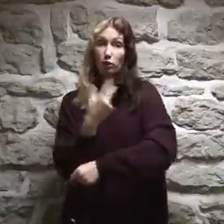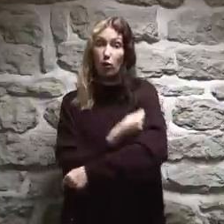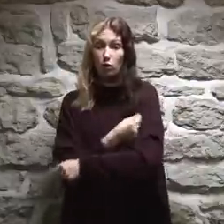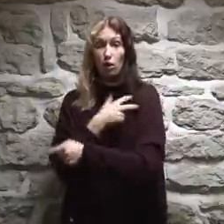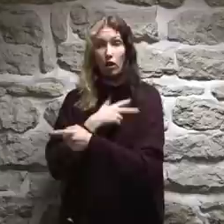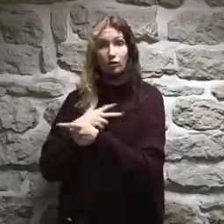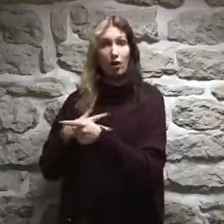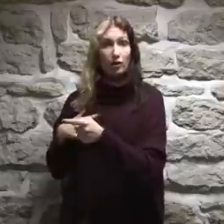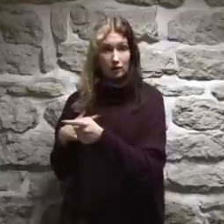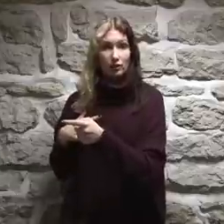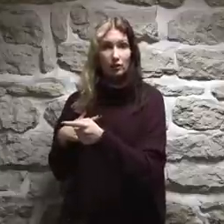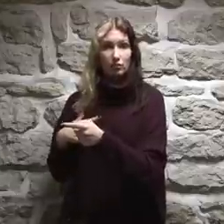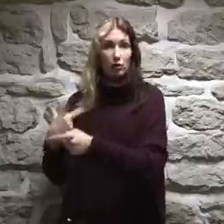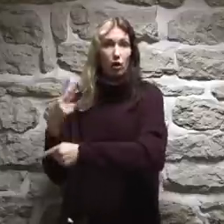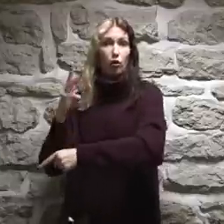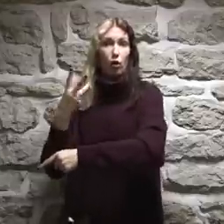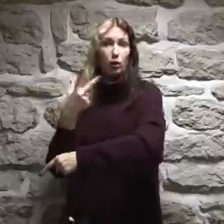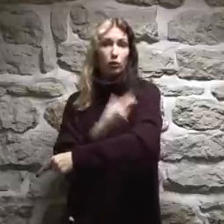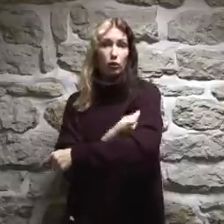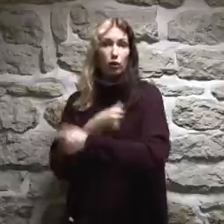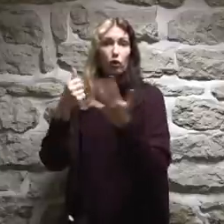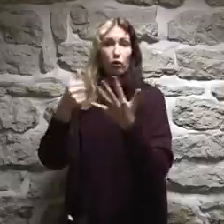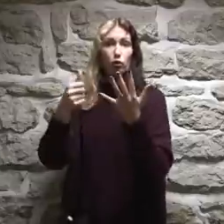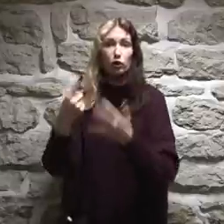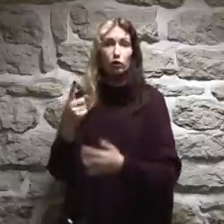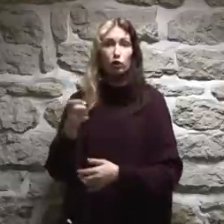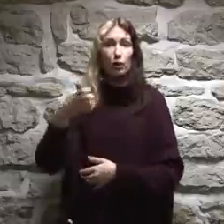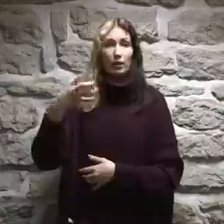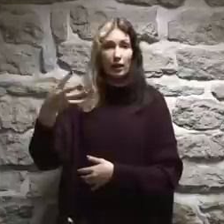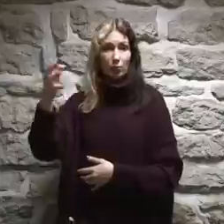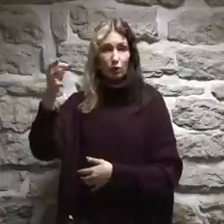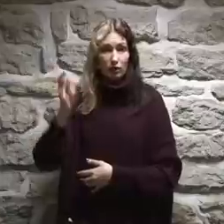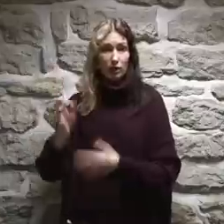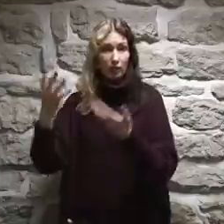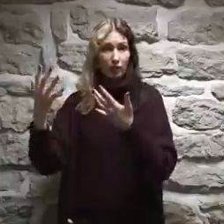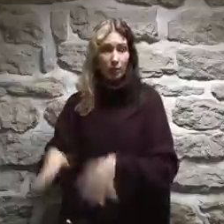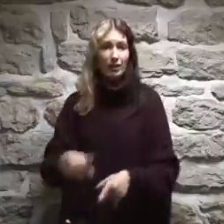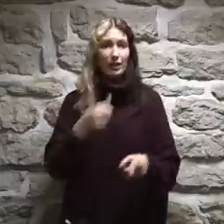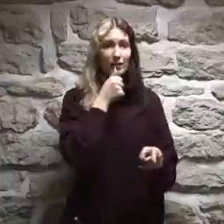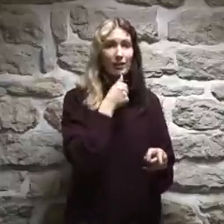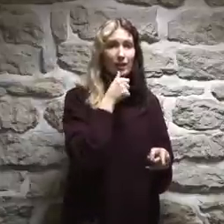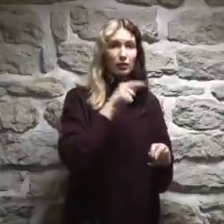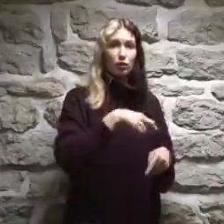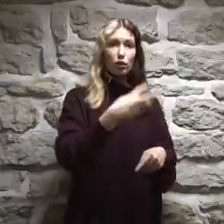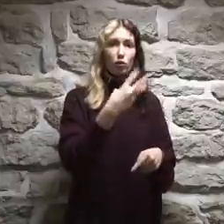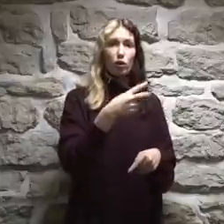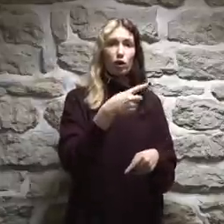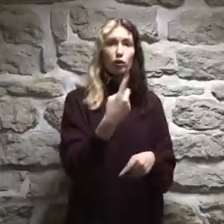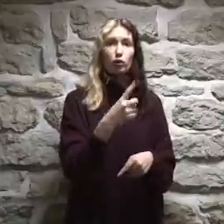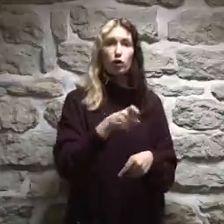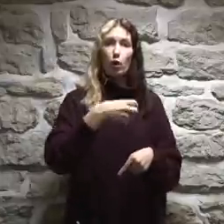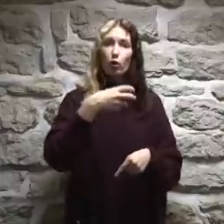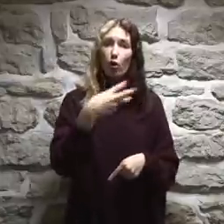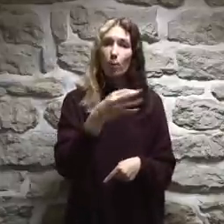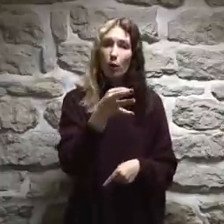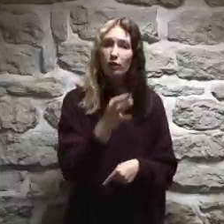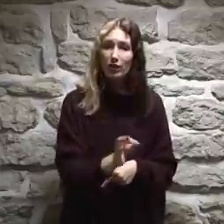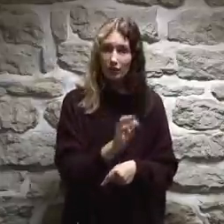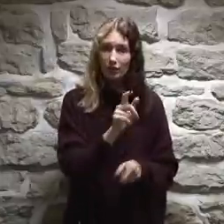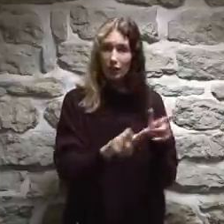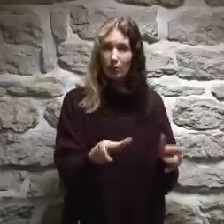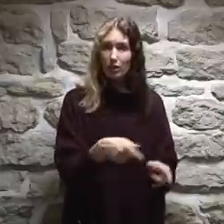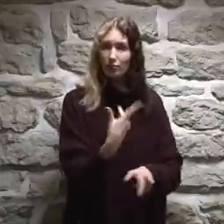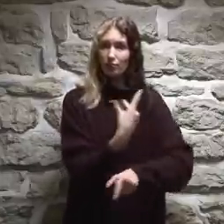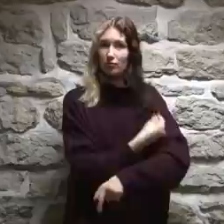on tõhustusdoose saanud 61,4% inimestest, Eestis 31,3% inimestest. Need numbrid